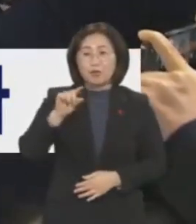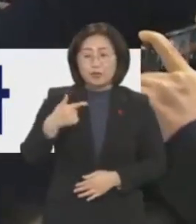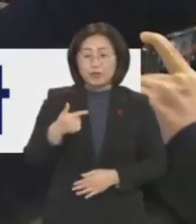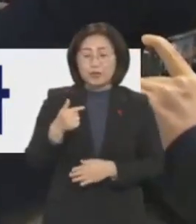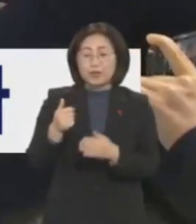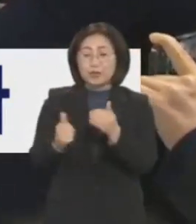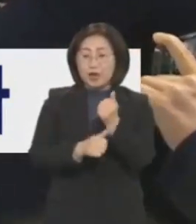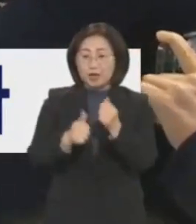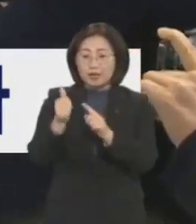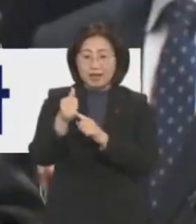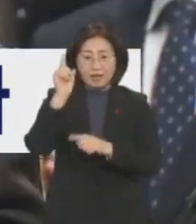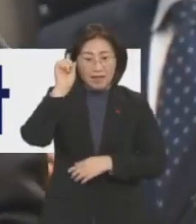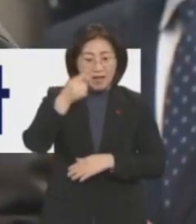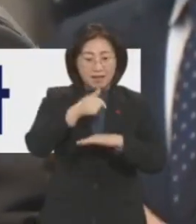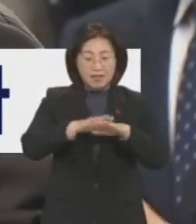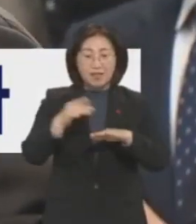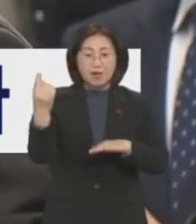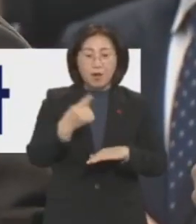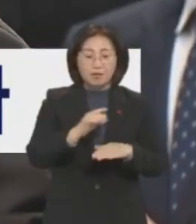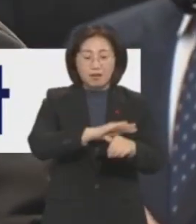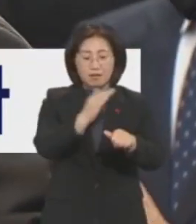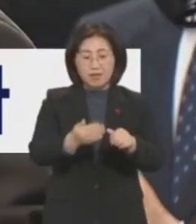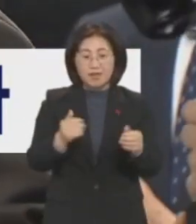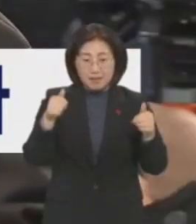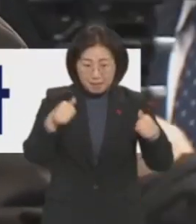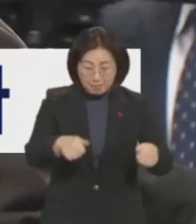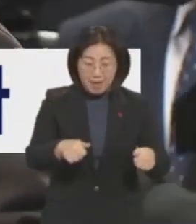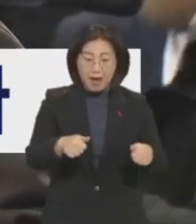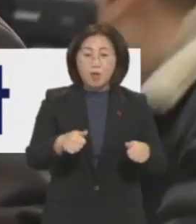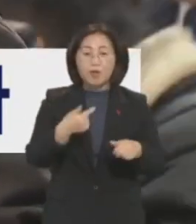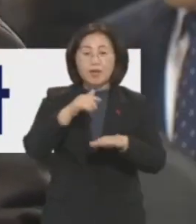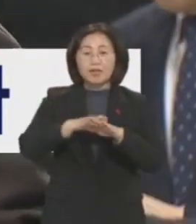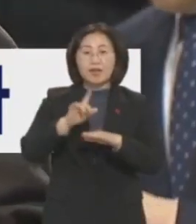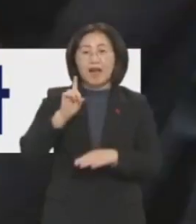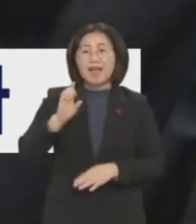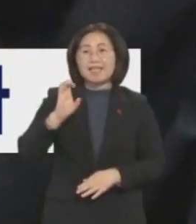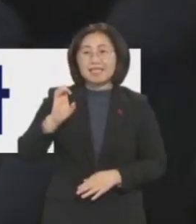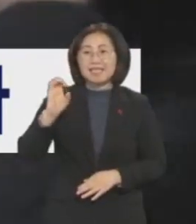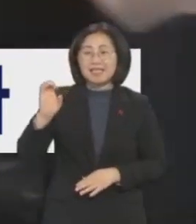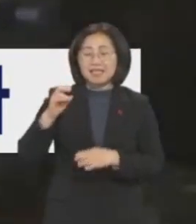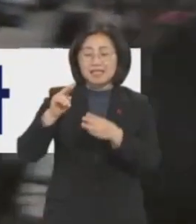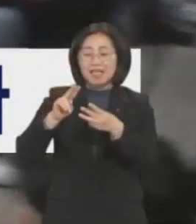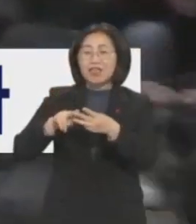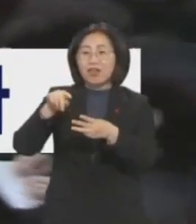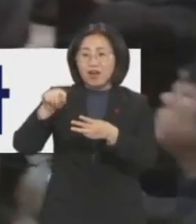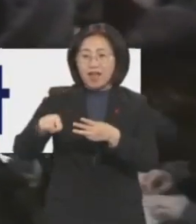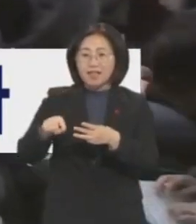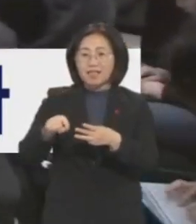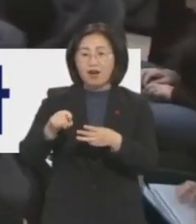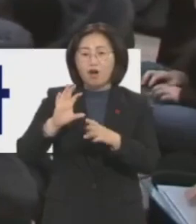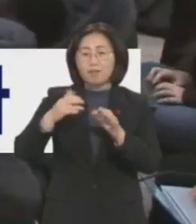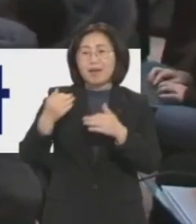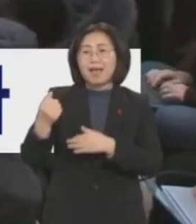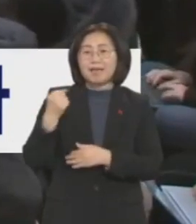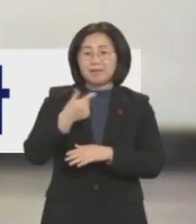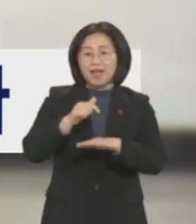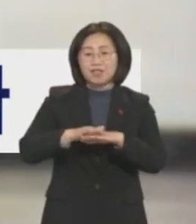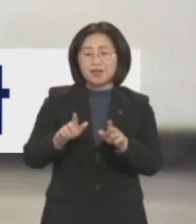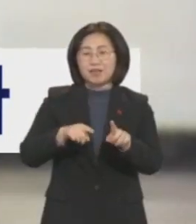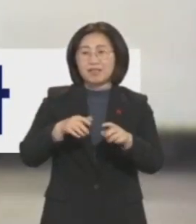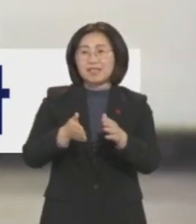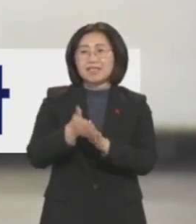위원장은 내일 대전을 찾아 현충원을 참배하고 대전 컨벤션 센터에서 열리는 국민의 임 대전시당 신년